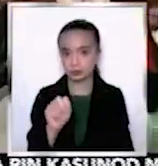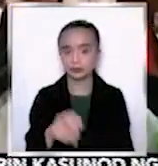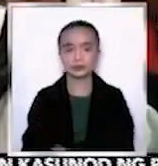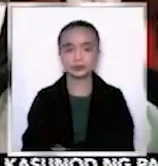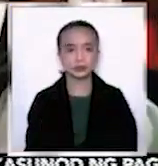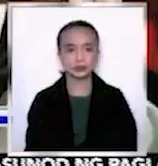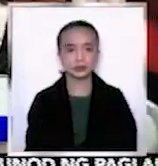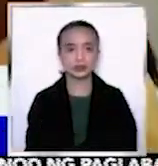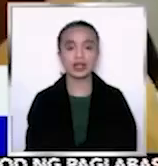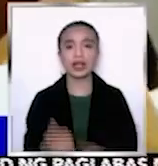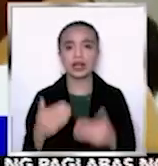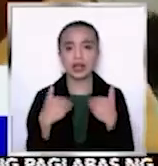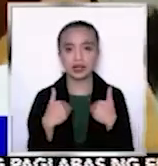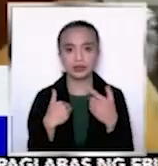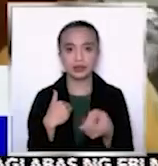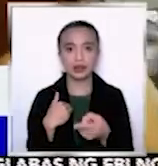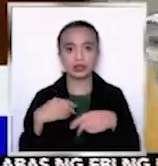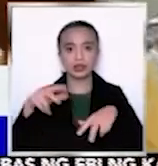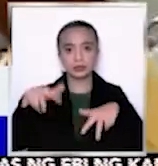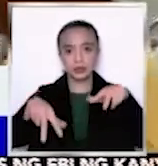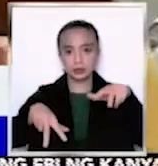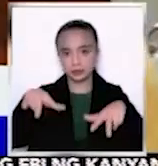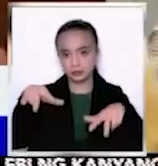Meron ding mga puppeteer,